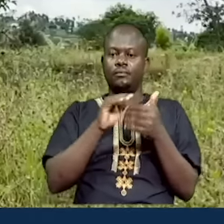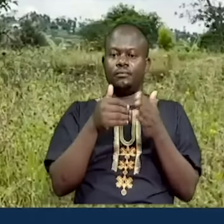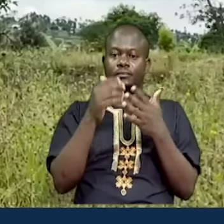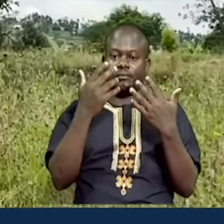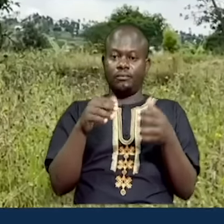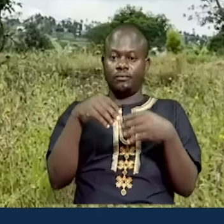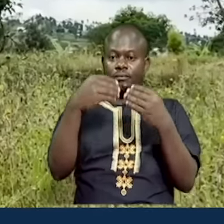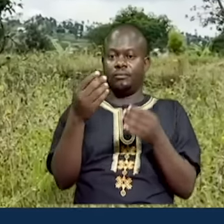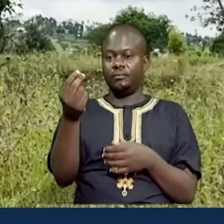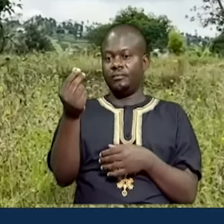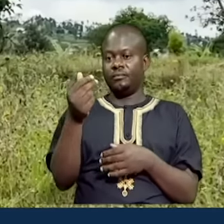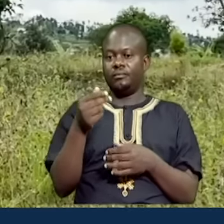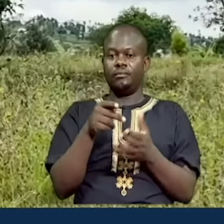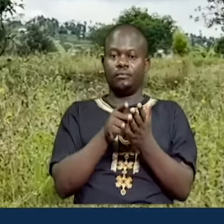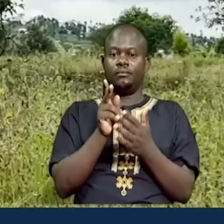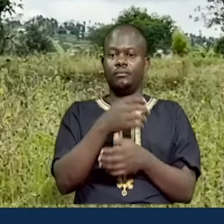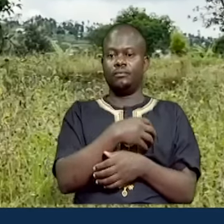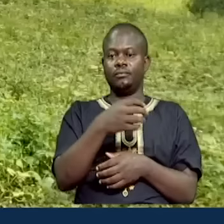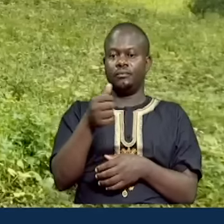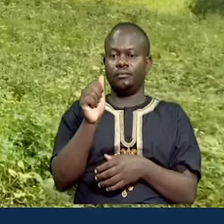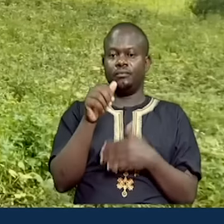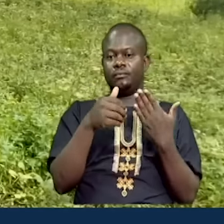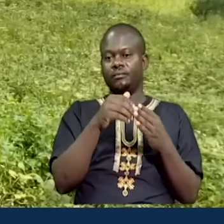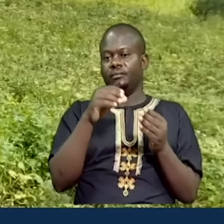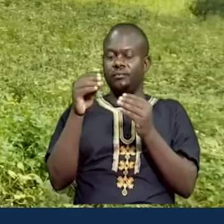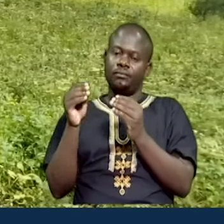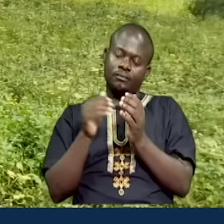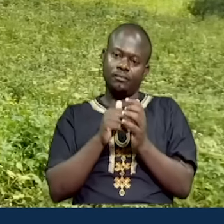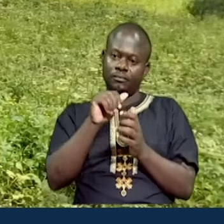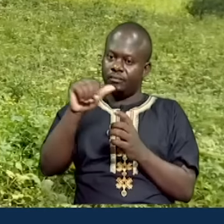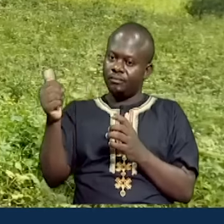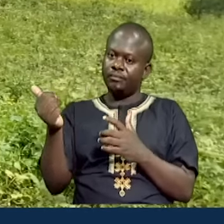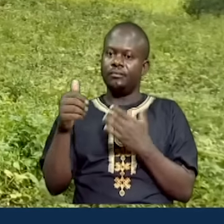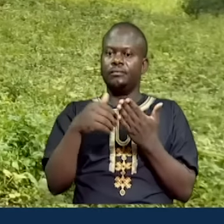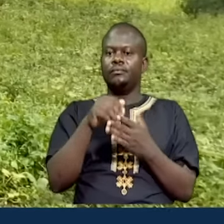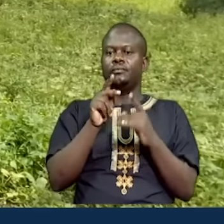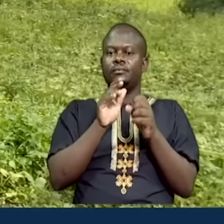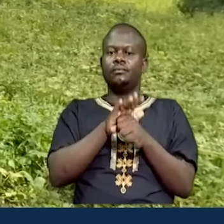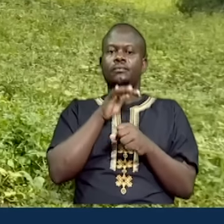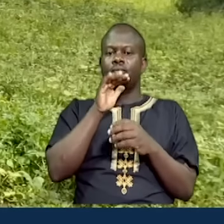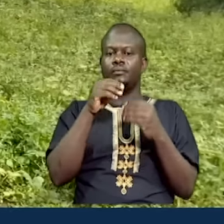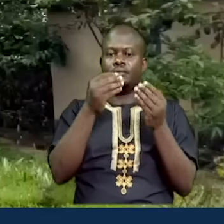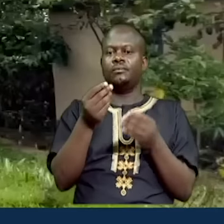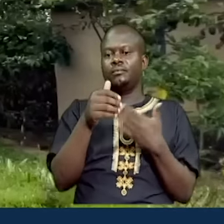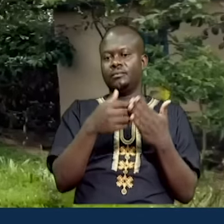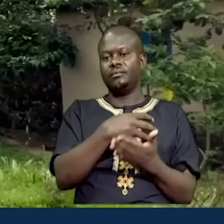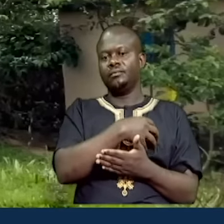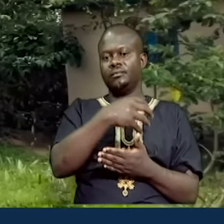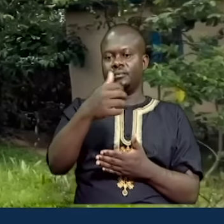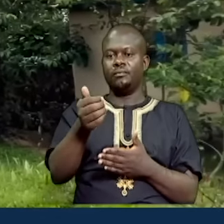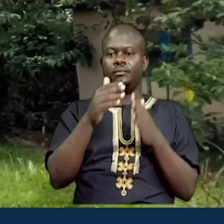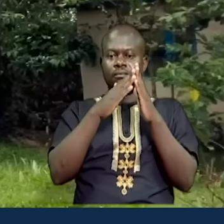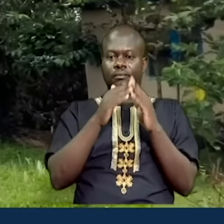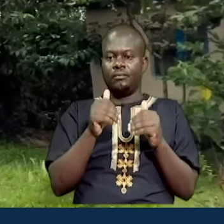bamaze guhabwa amafaranga y'ingurane y'imitungo yabo barimuka ariko hari abandi baturage batarahabwa amafaranga y'imitungo yabo